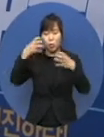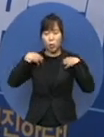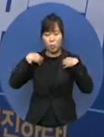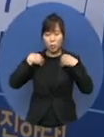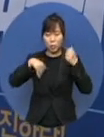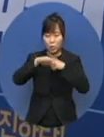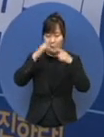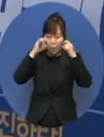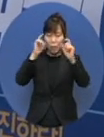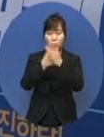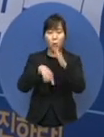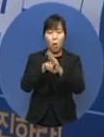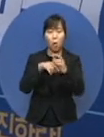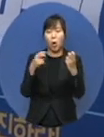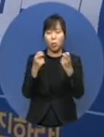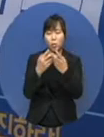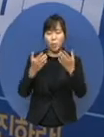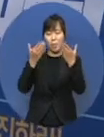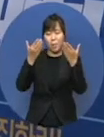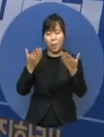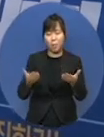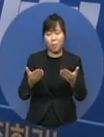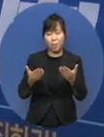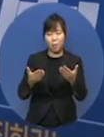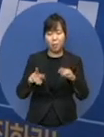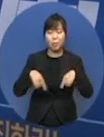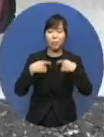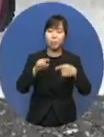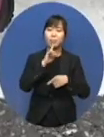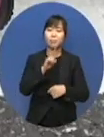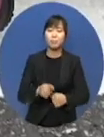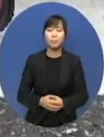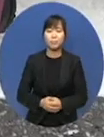깨우치기에 불가피하게 파업 대열에 나섰다고 말했습니다.